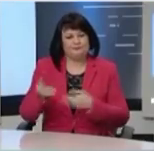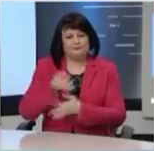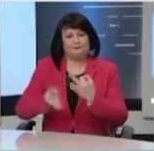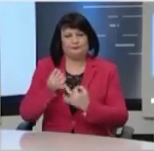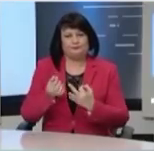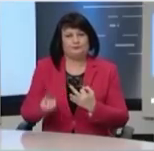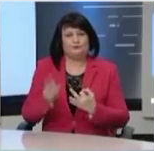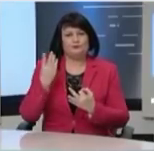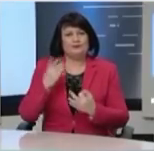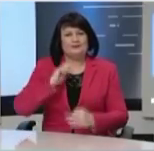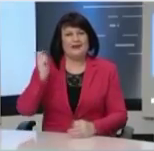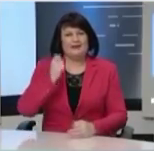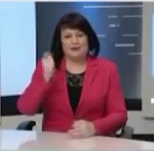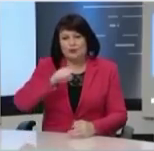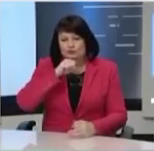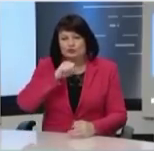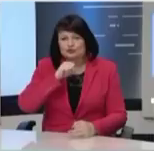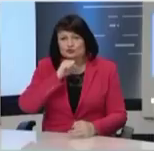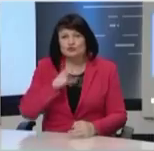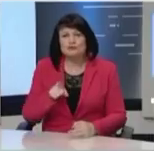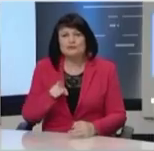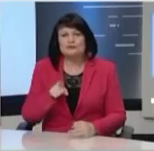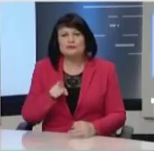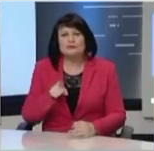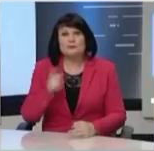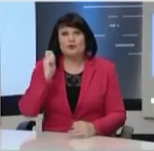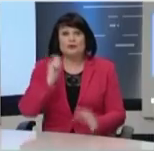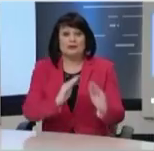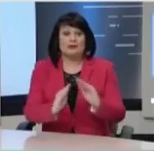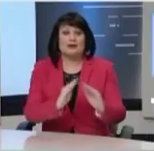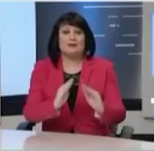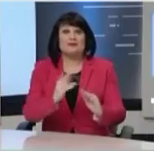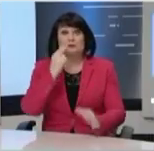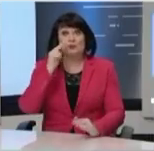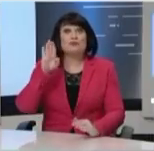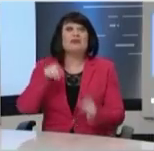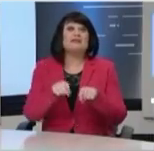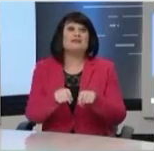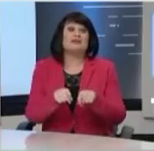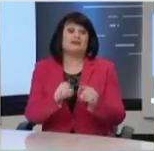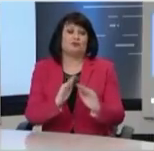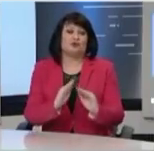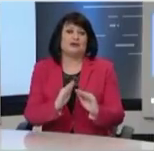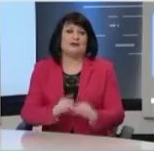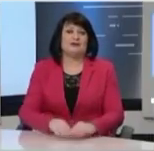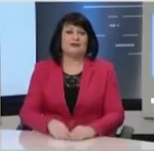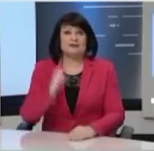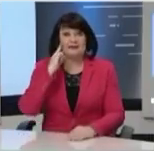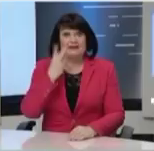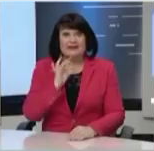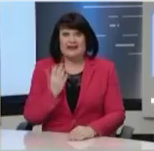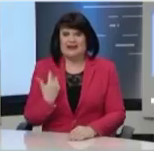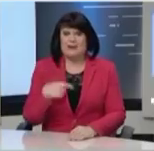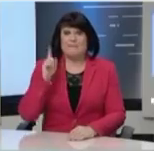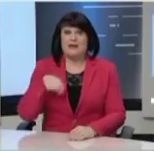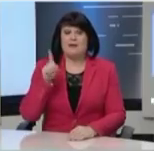νέας εθνικοφροσύνης, προσφέρεται πολιτική κάλυψη στο φασισμό. Δώσατε την ευκαιρία τις